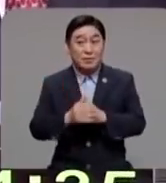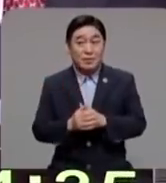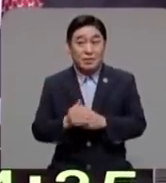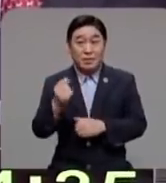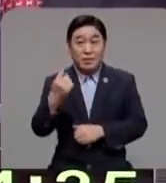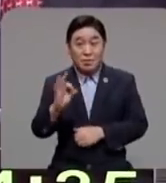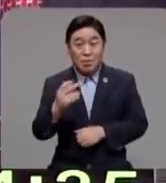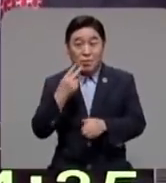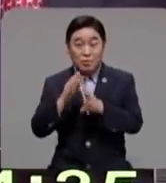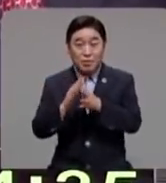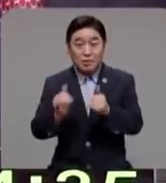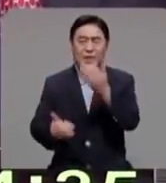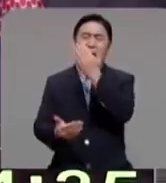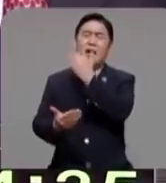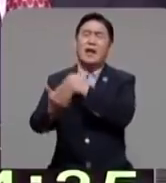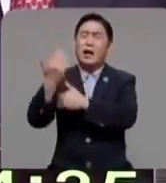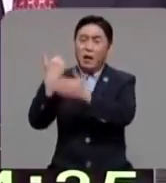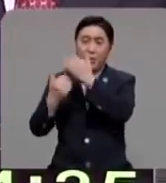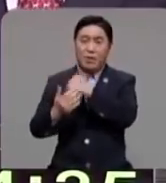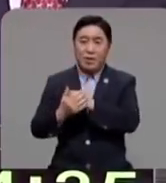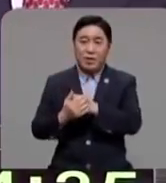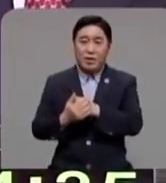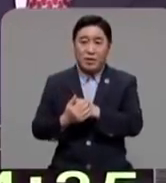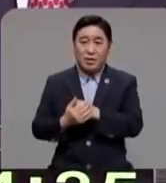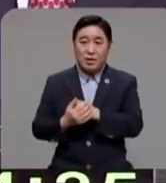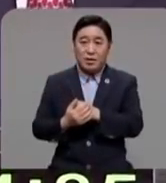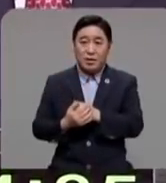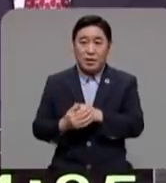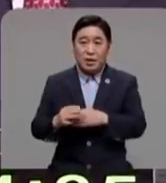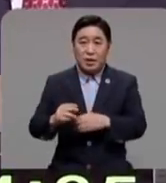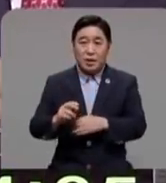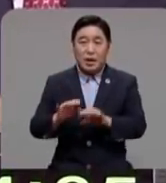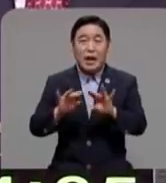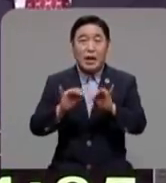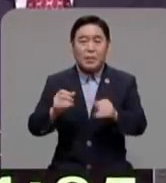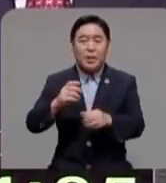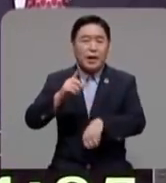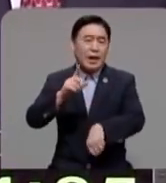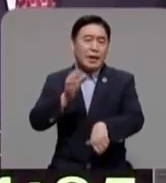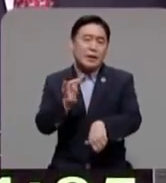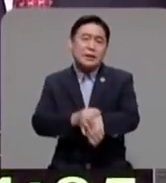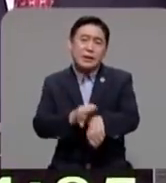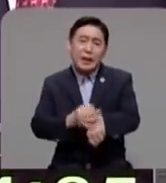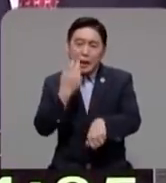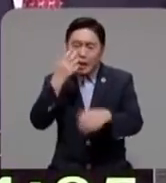홍 후보님이야말로 과거에 네. 그, 뭡니까? 뭐? 모래시계 검사? 잘하실 것 같은데.